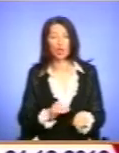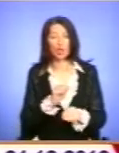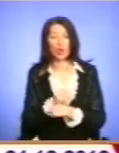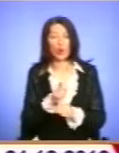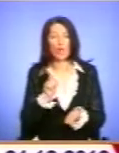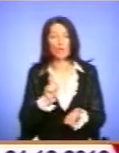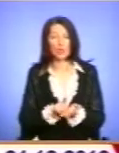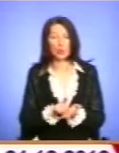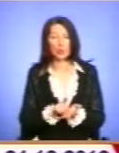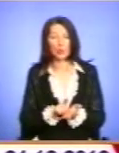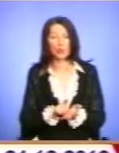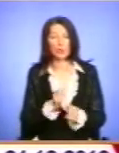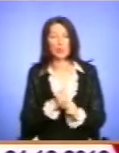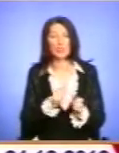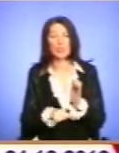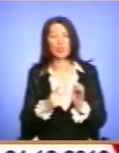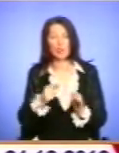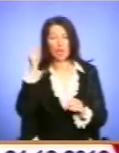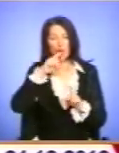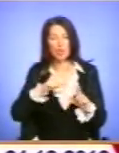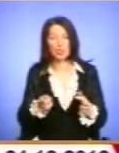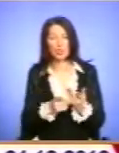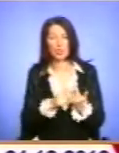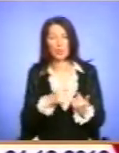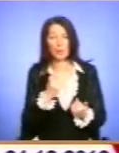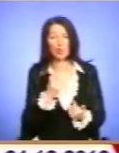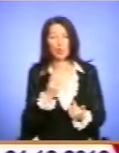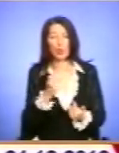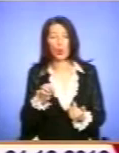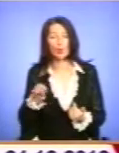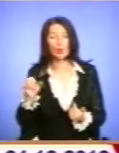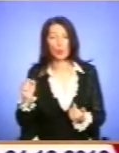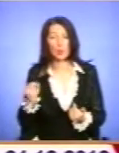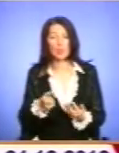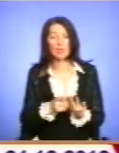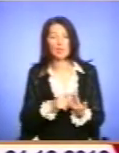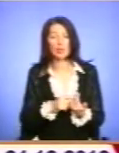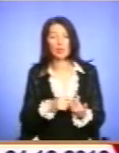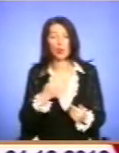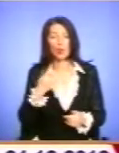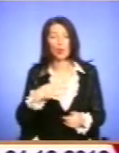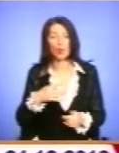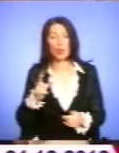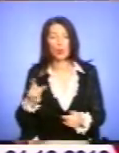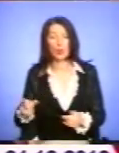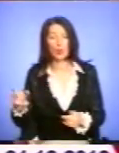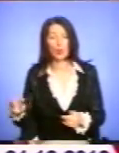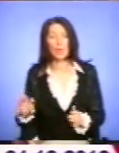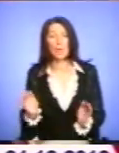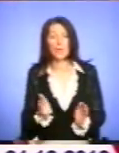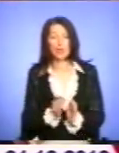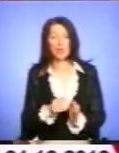функціонують 61 школа з чисельністю першого-другого ступеня і з чисельністю 40 осіб і менше.